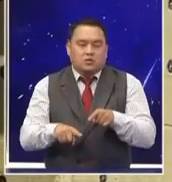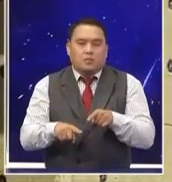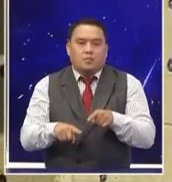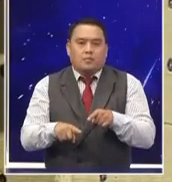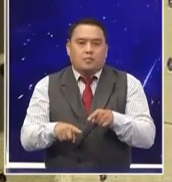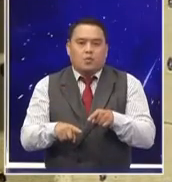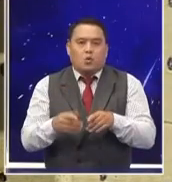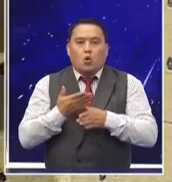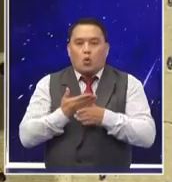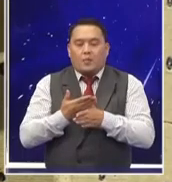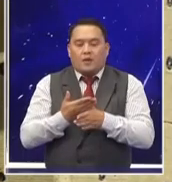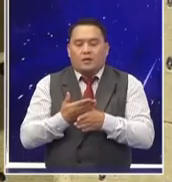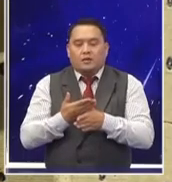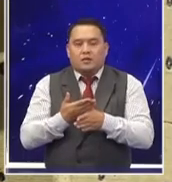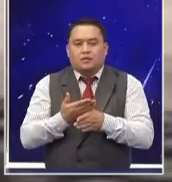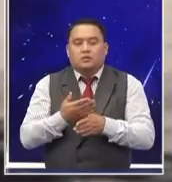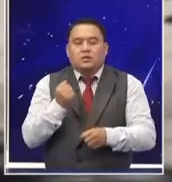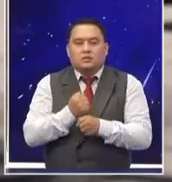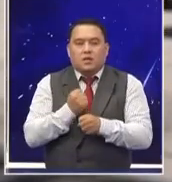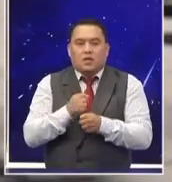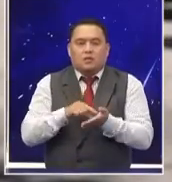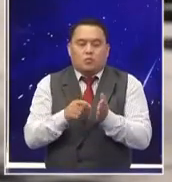кегендерге көмек көрсетіледі. Бізге